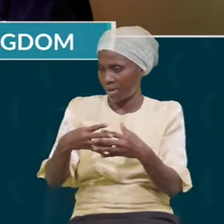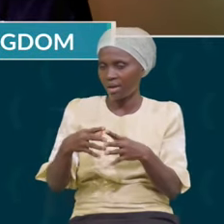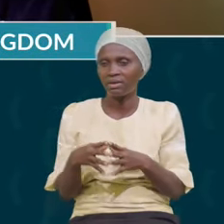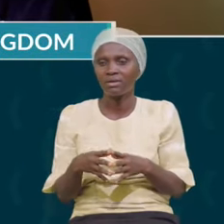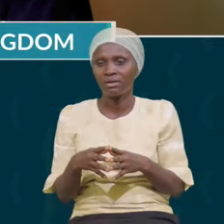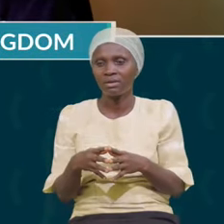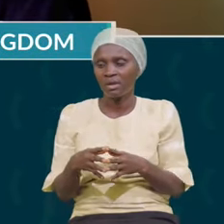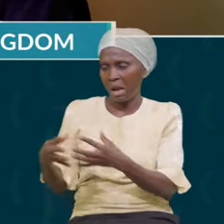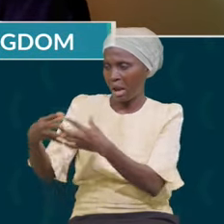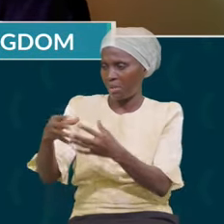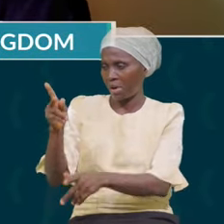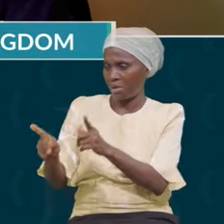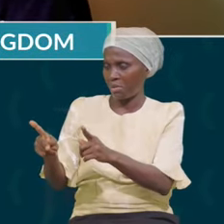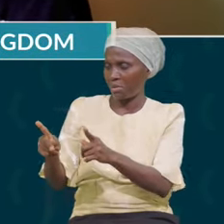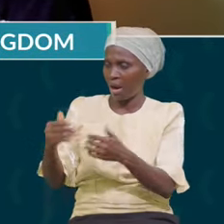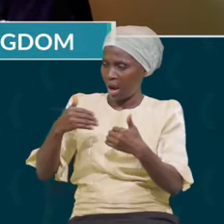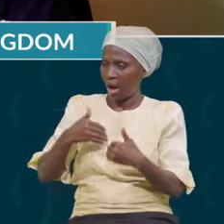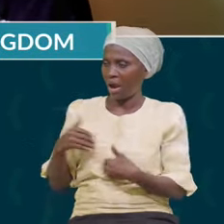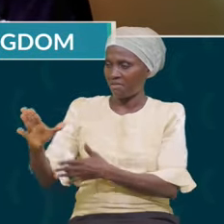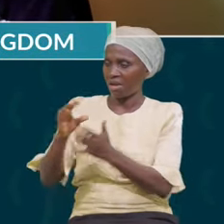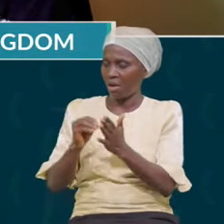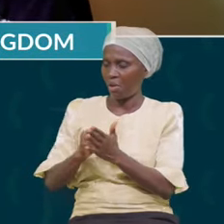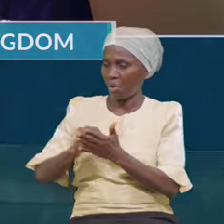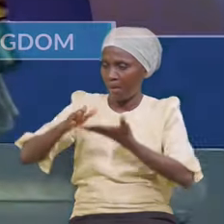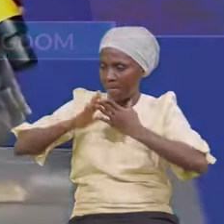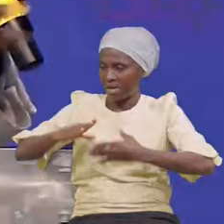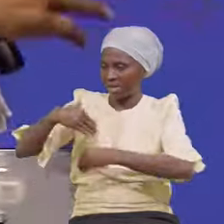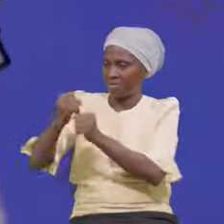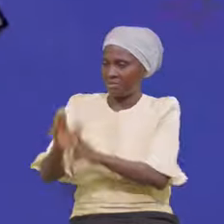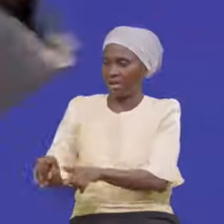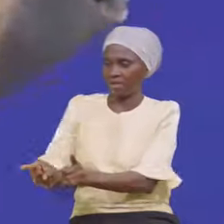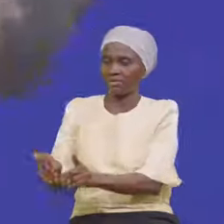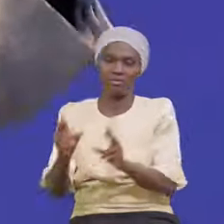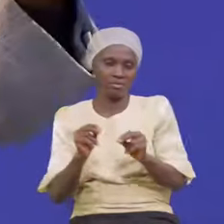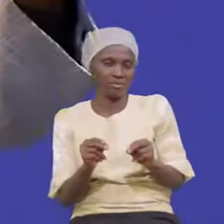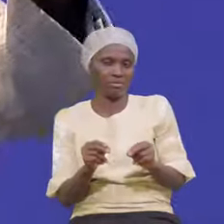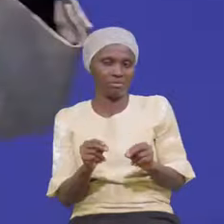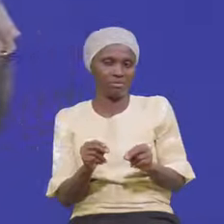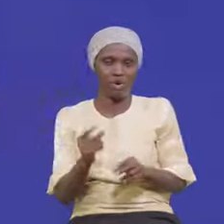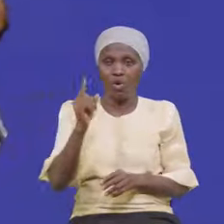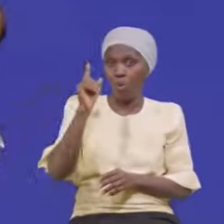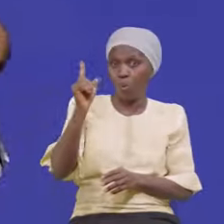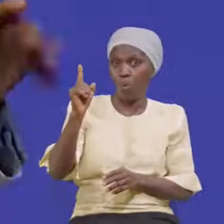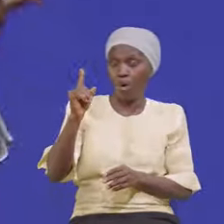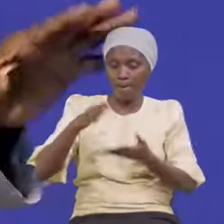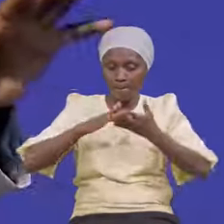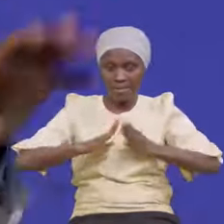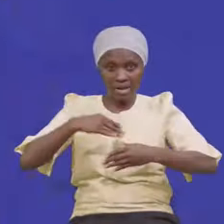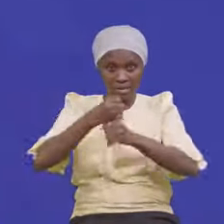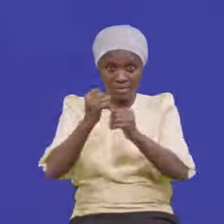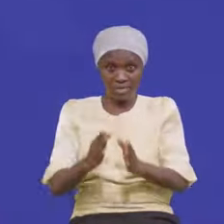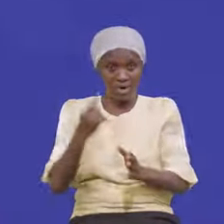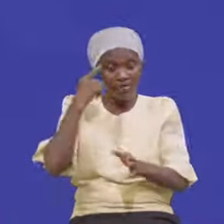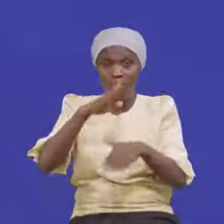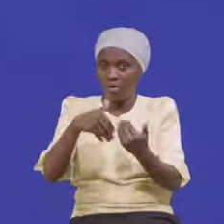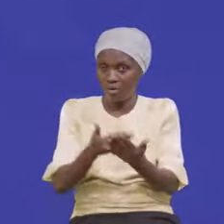వస్తున్నాడు. Americans have their mediator. అమెరికా వాళ్ళకు వాళ్ళ మధ్యవర్తి ఉంటాడు. One mediator for all